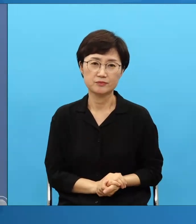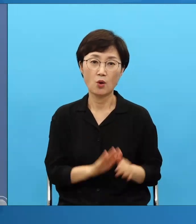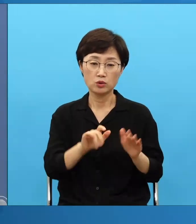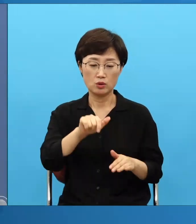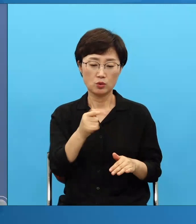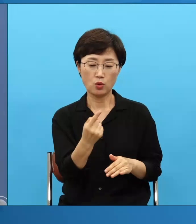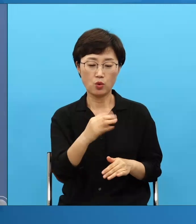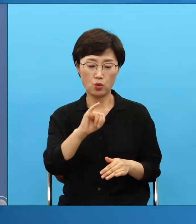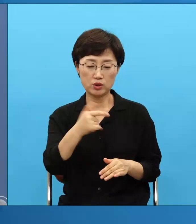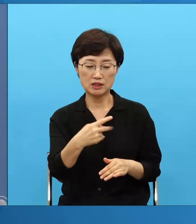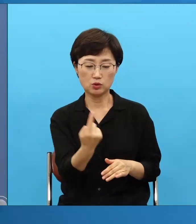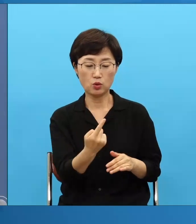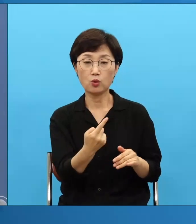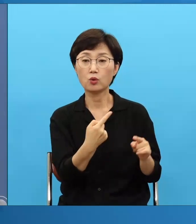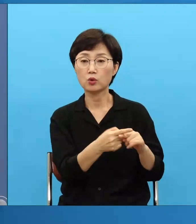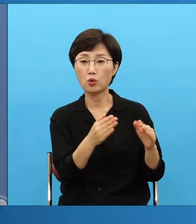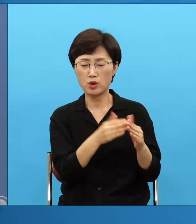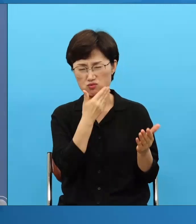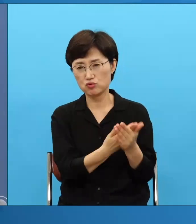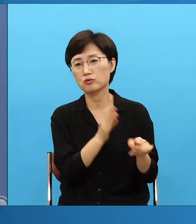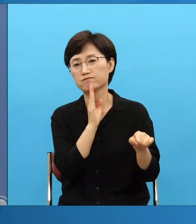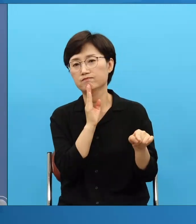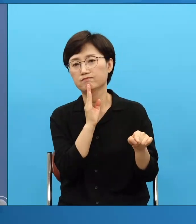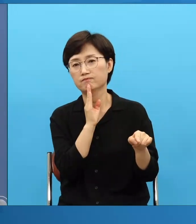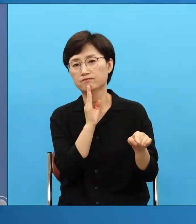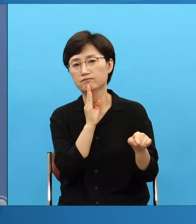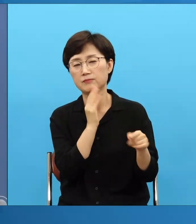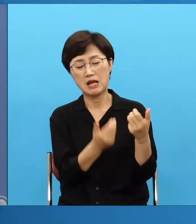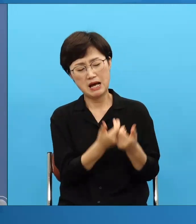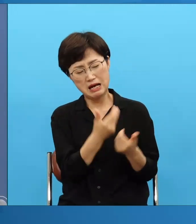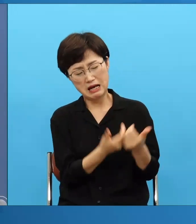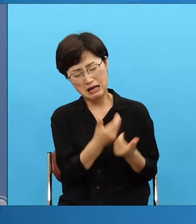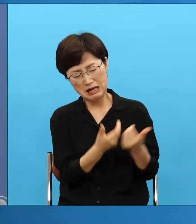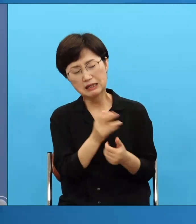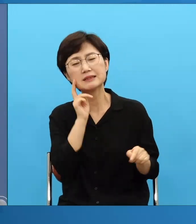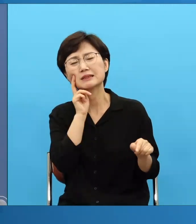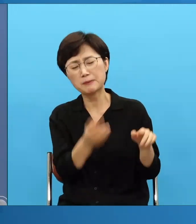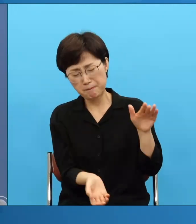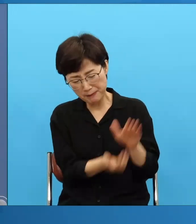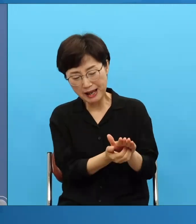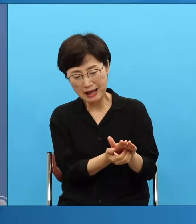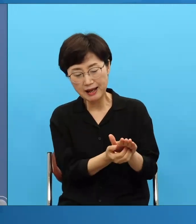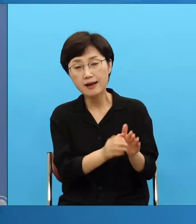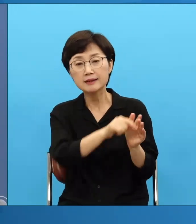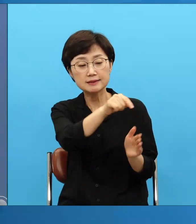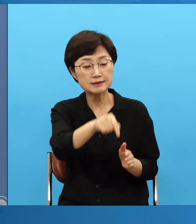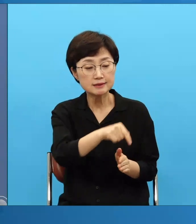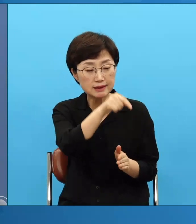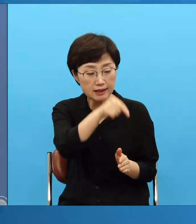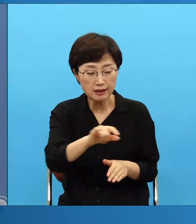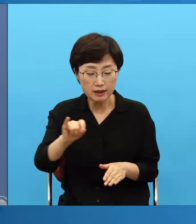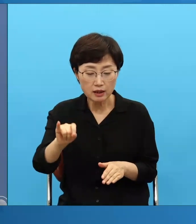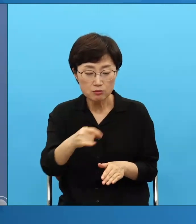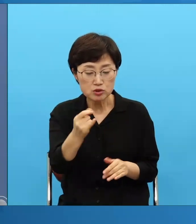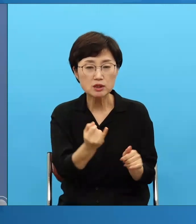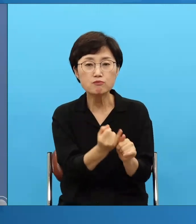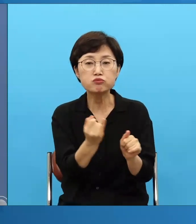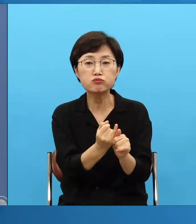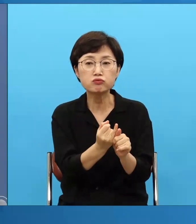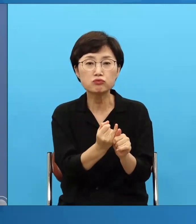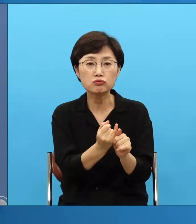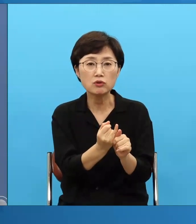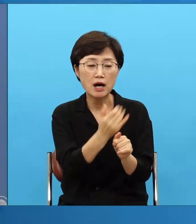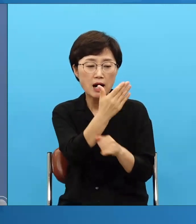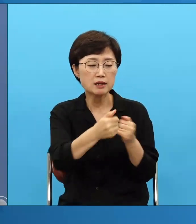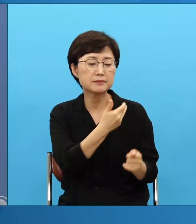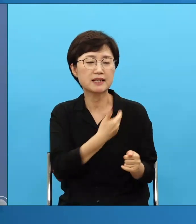하나님은 브리스가 부부 같은 인물들을 키워낸 거예요. The Church of Corinth, they're such an important church, and yet when they're in the midst of despair, God raised up individuals like